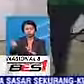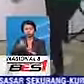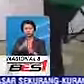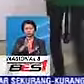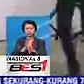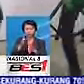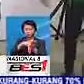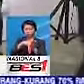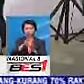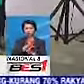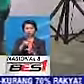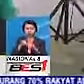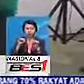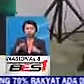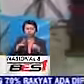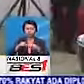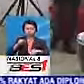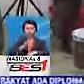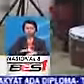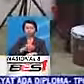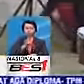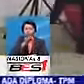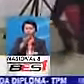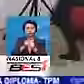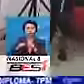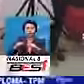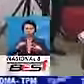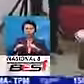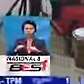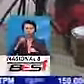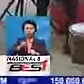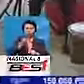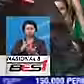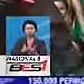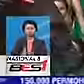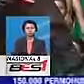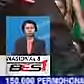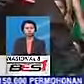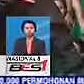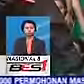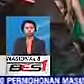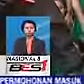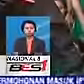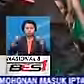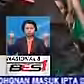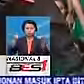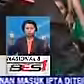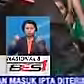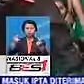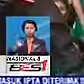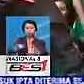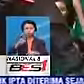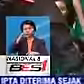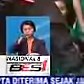agar pelajar-pelajar yang terlibat dapat menghabiskan masa tereluang dengan aktiviti yang menyihatkan festival of animation and games